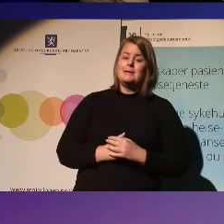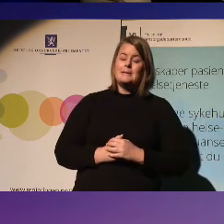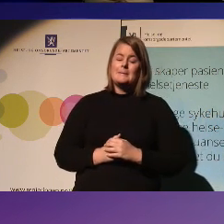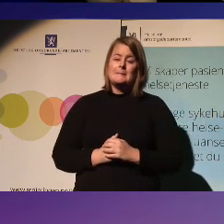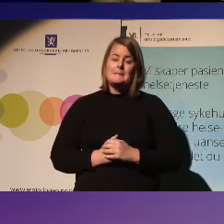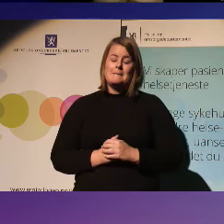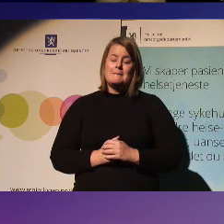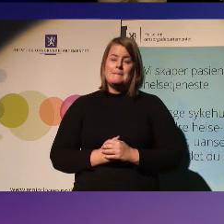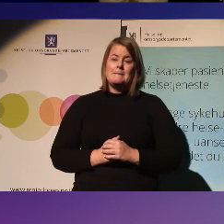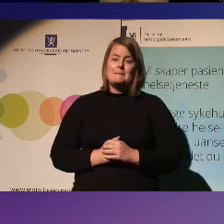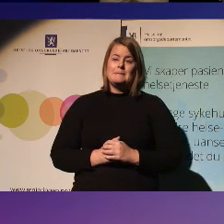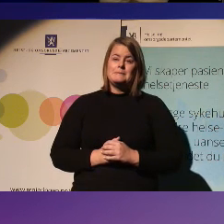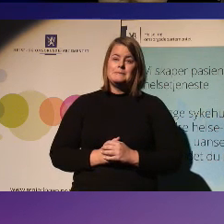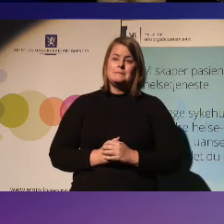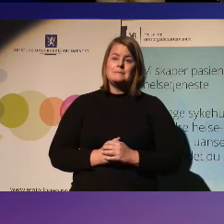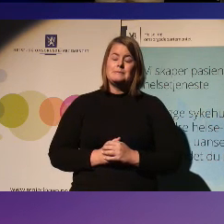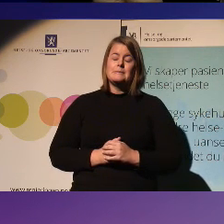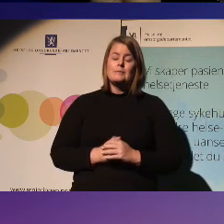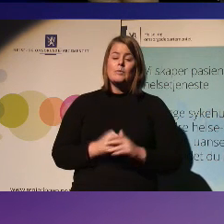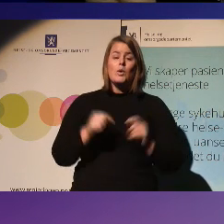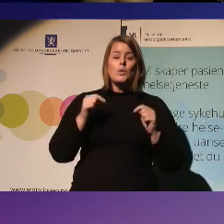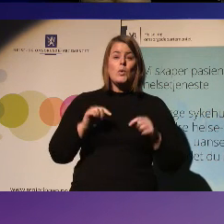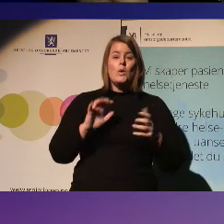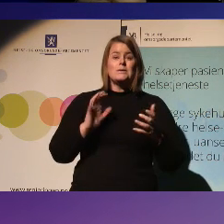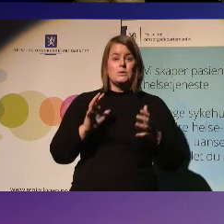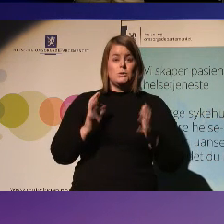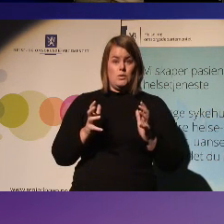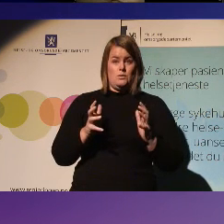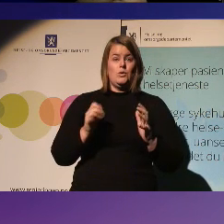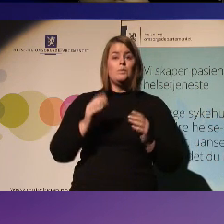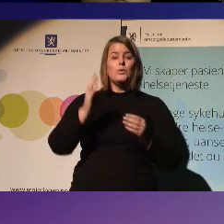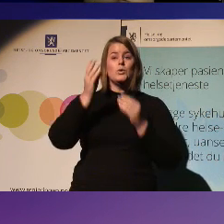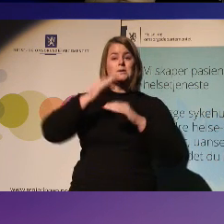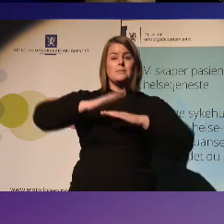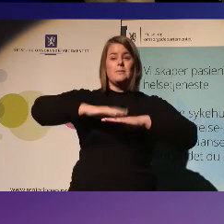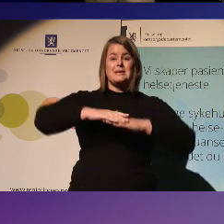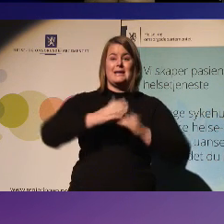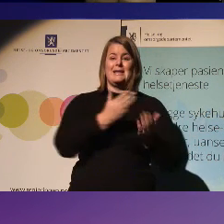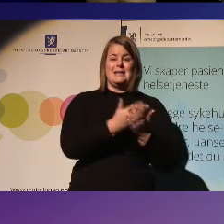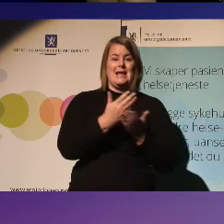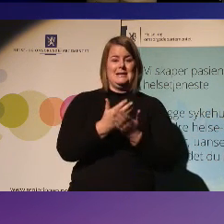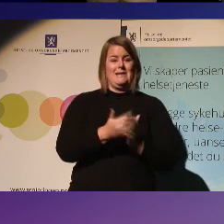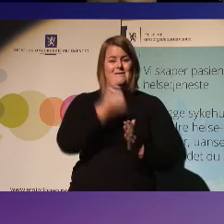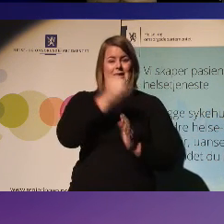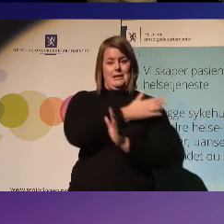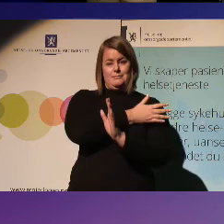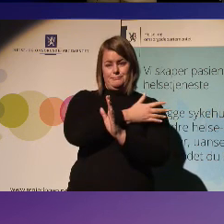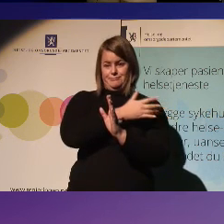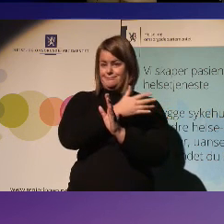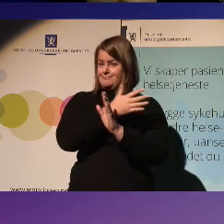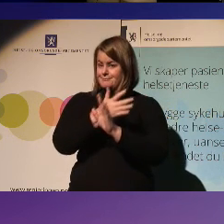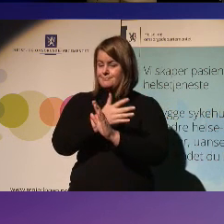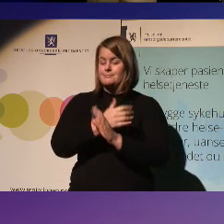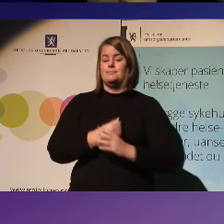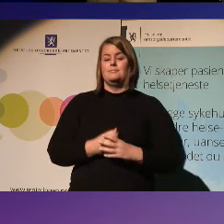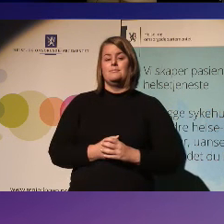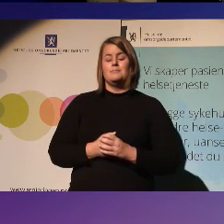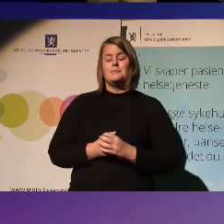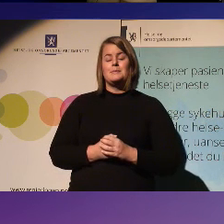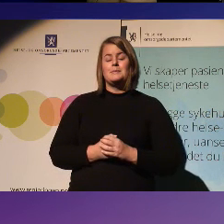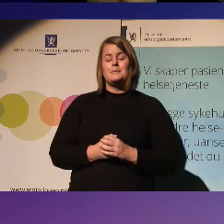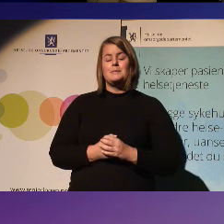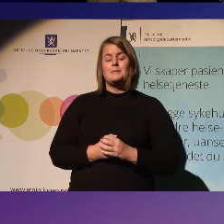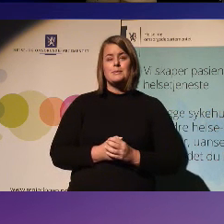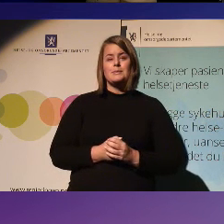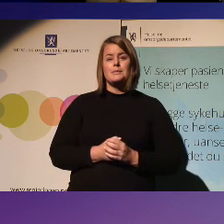Vi har en situasjon hvor kunnskapsbaserte tjenester har gått som en rød tråd I mange år nå.